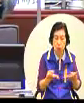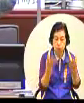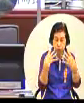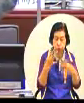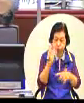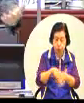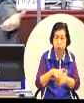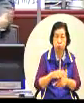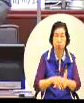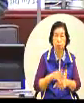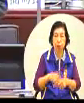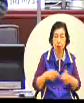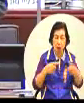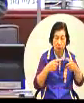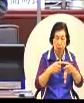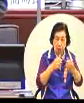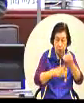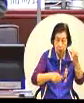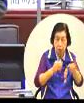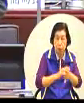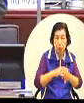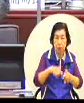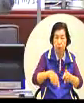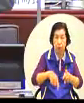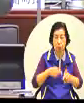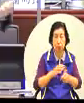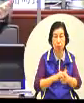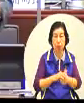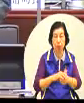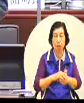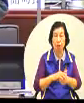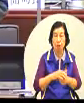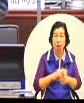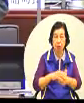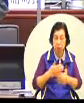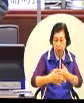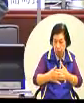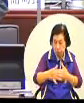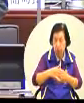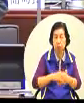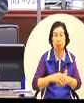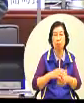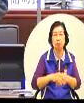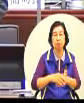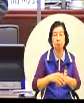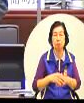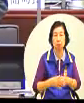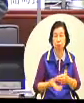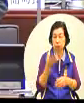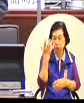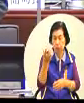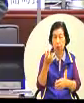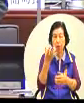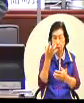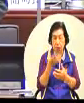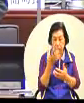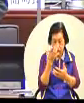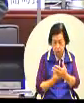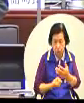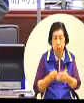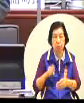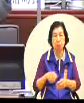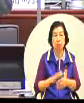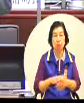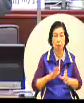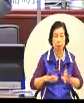生都是多出来的啊，所以我想我们没有什么意见啊，所以我只是今天伊斯坦大议员在讨